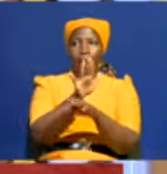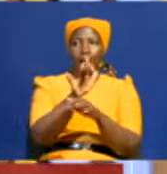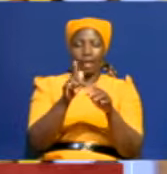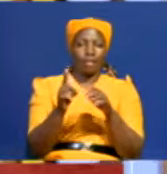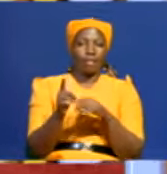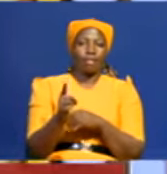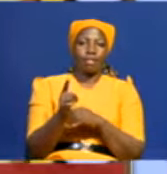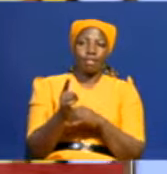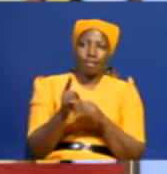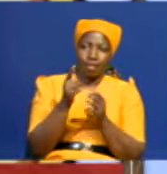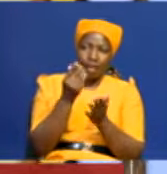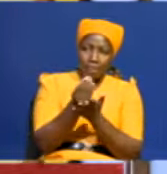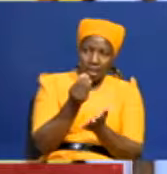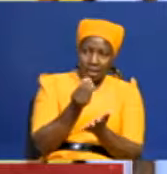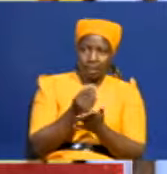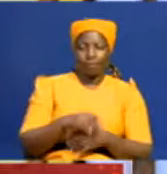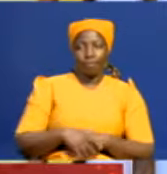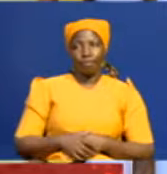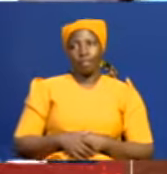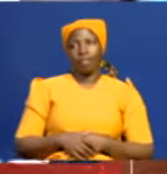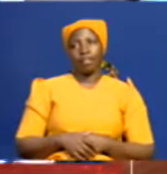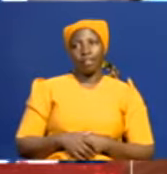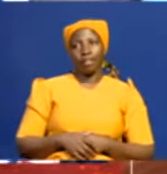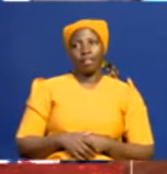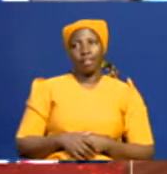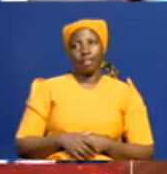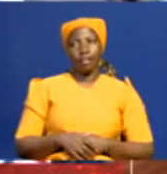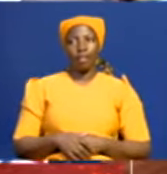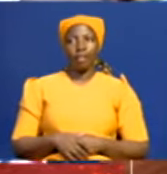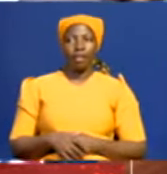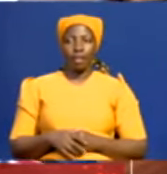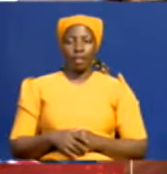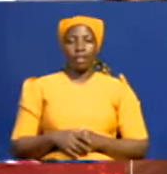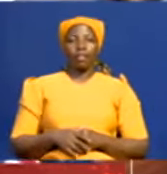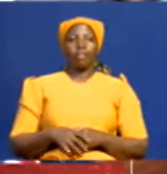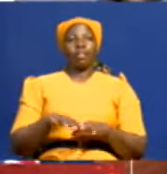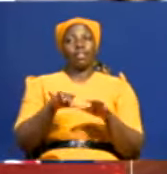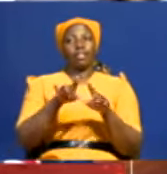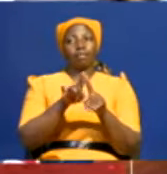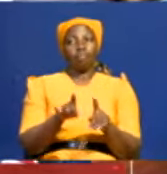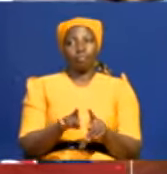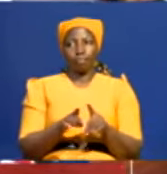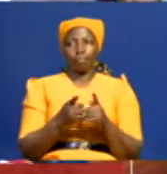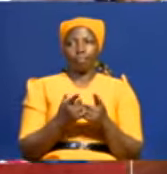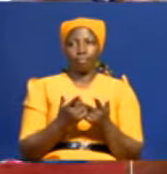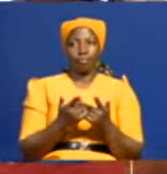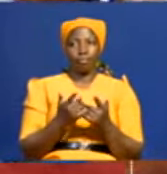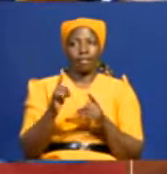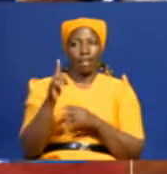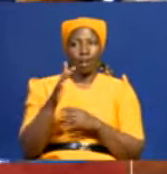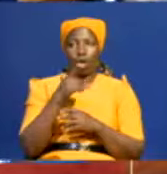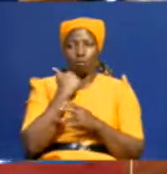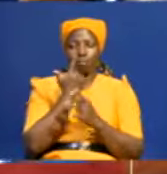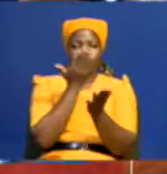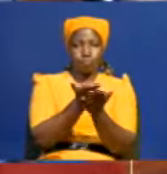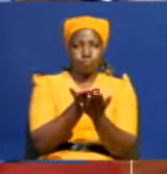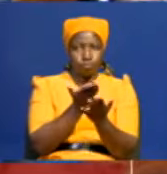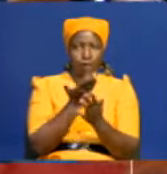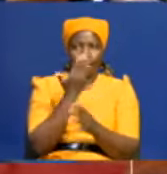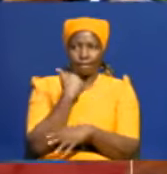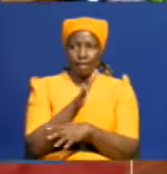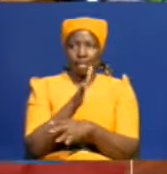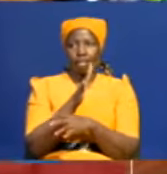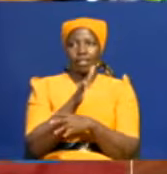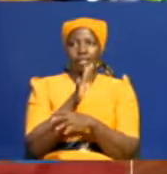Dolphin Alego aliridhia idhini iliyowasilishwa na mawakili wa Desire Danstan Omari, Shadra Kwamboi, Ronald Momanyi na Omai Waranga